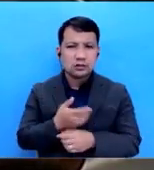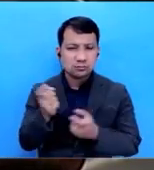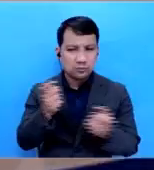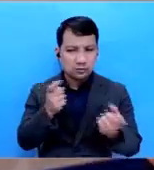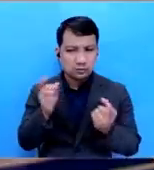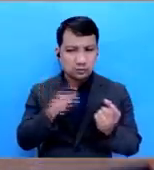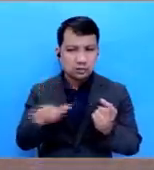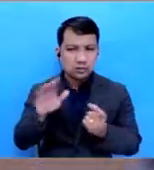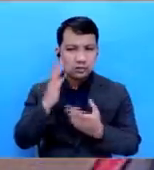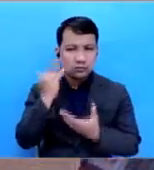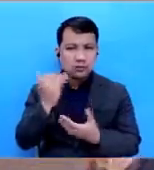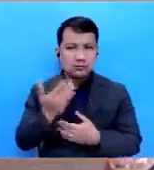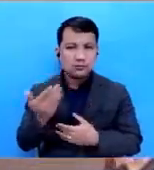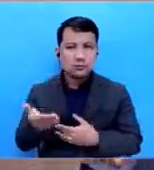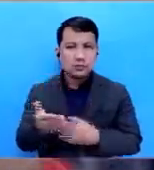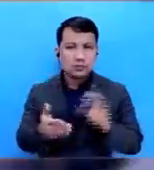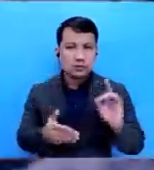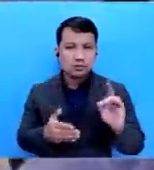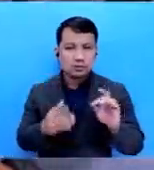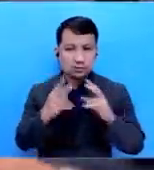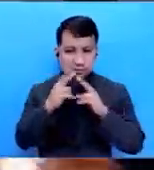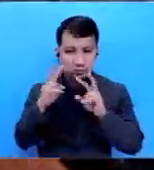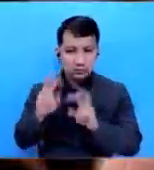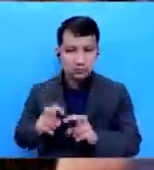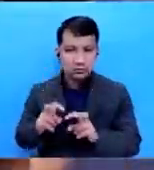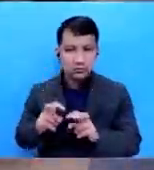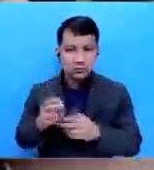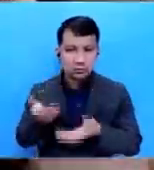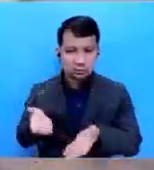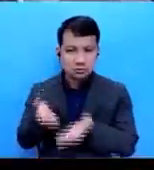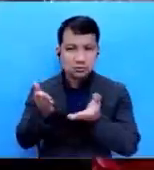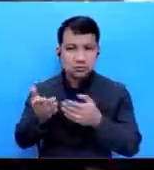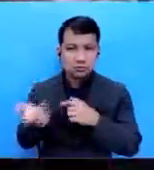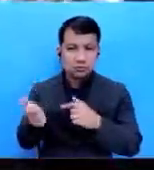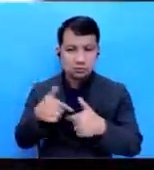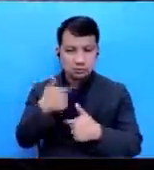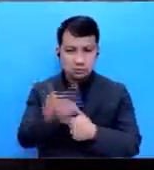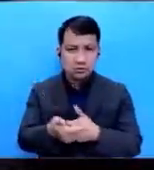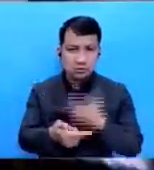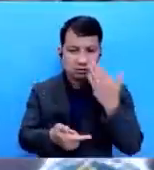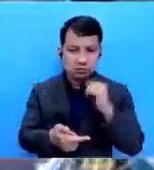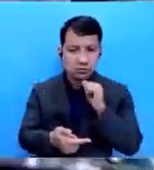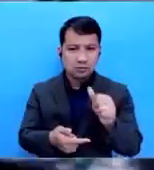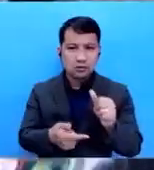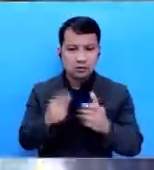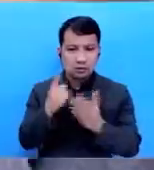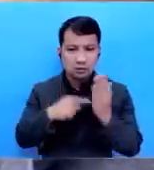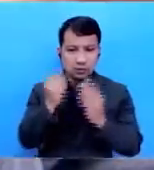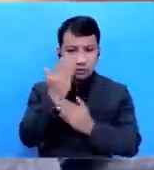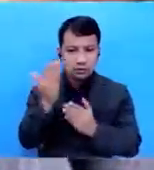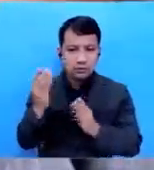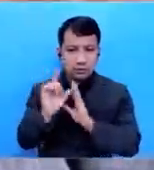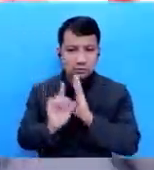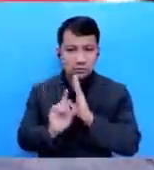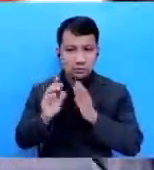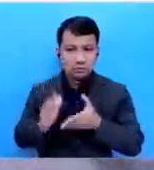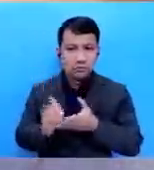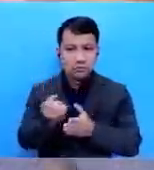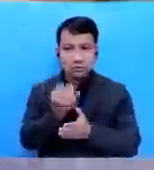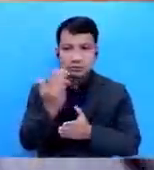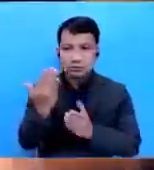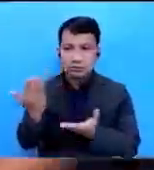ka. May iba pa raw testigo na kinukubinsing bumaliktad. Bagay na kinumpirma ng abogado ng ilan pang